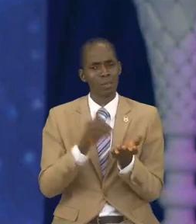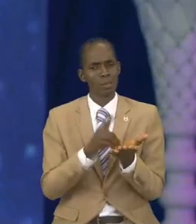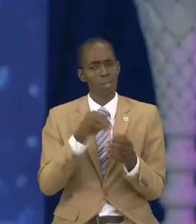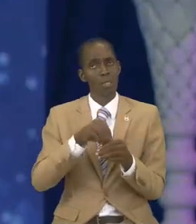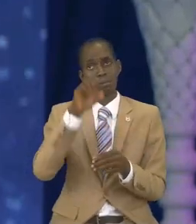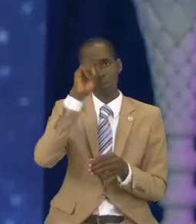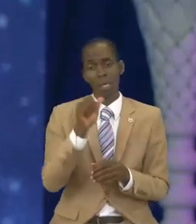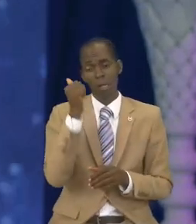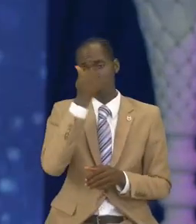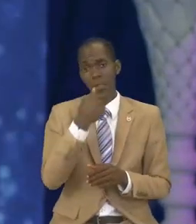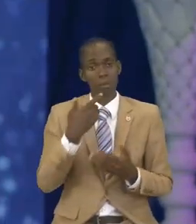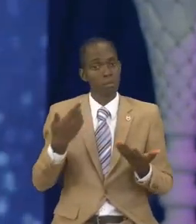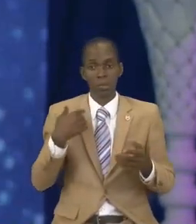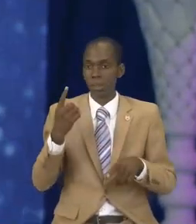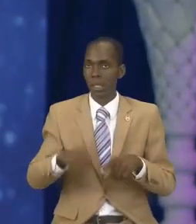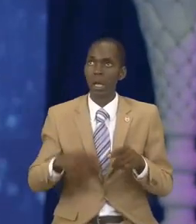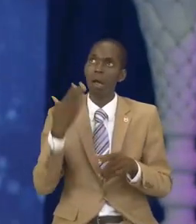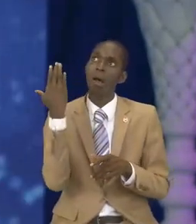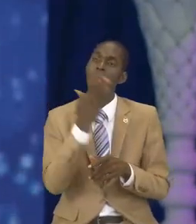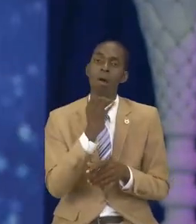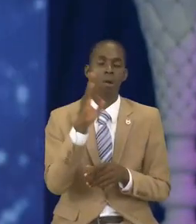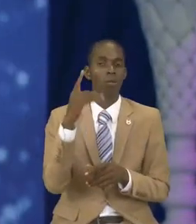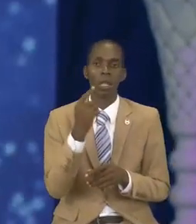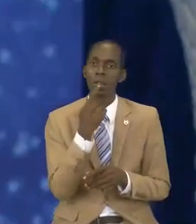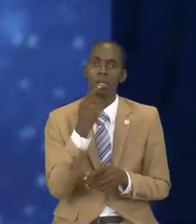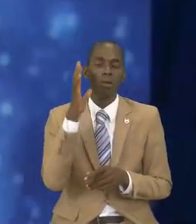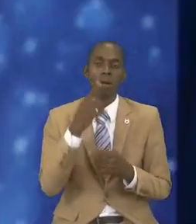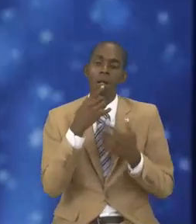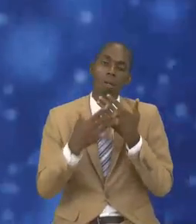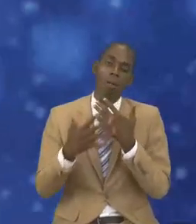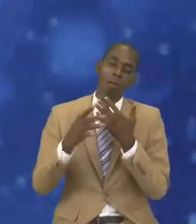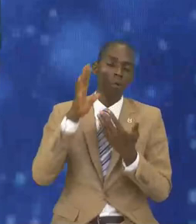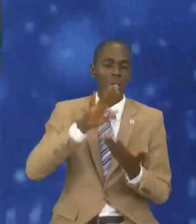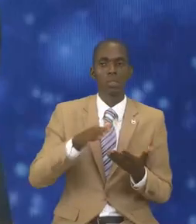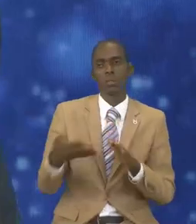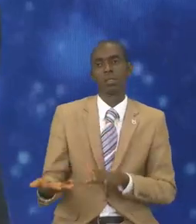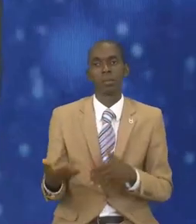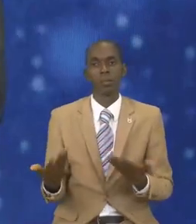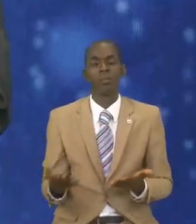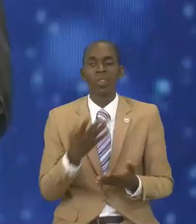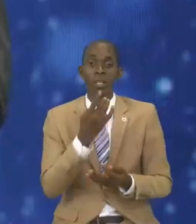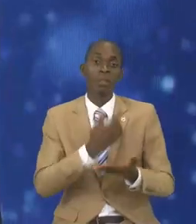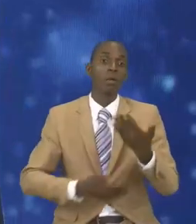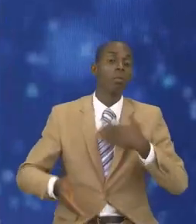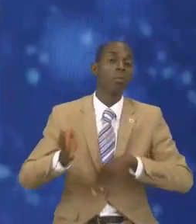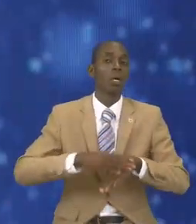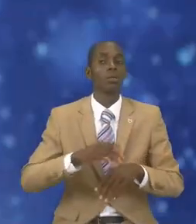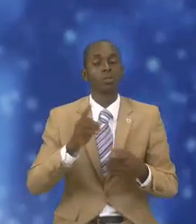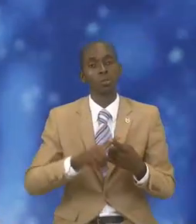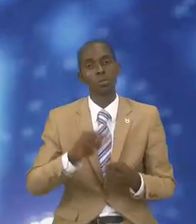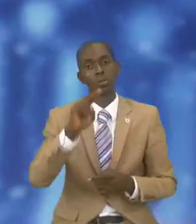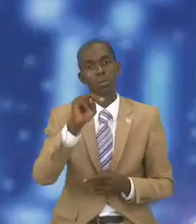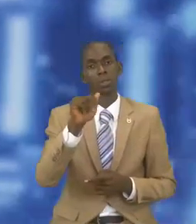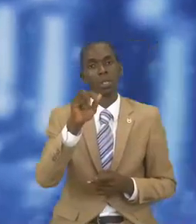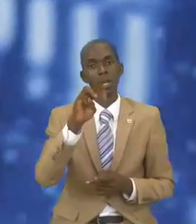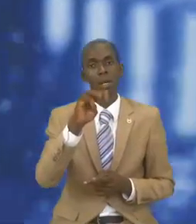on ne peut rien faire ici, hein. On ne peut pas couper la langue. Elle va saigner à mort. Alors, ils sont revenus en